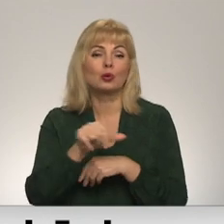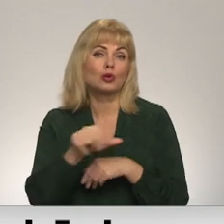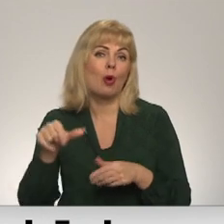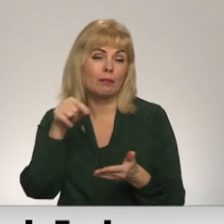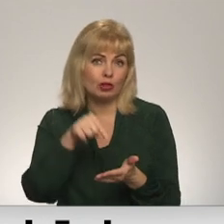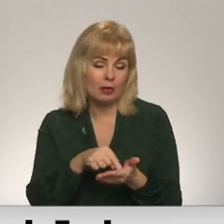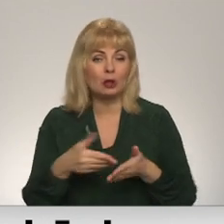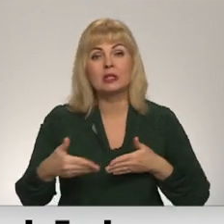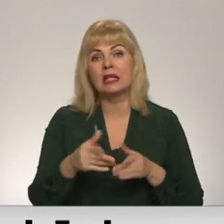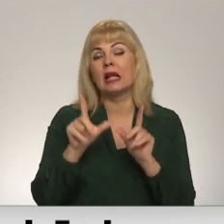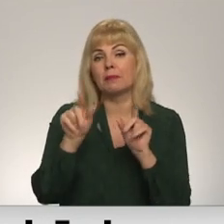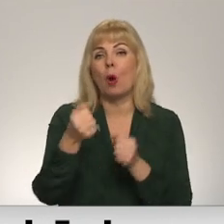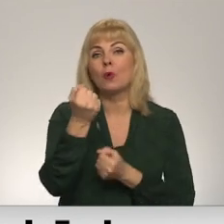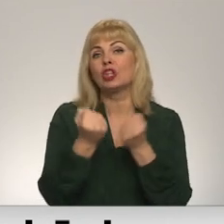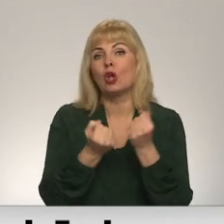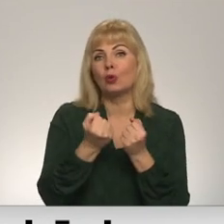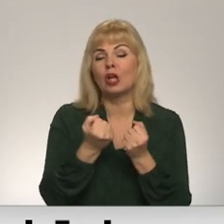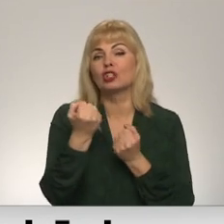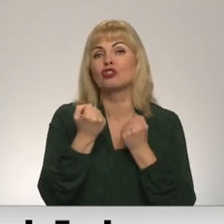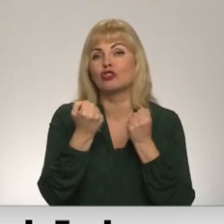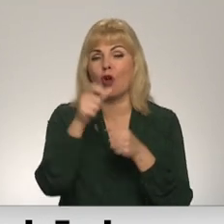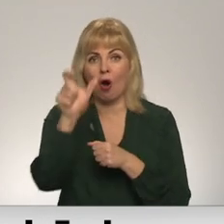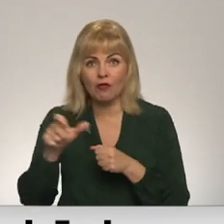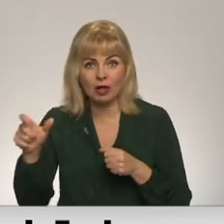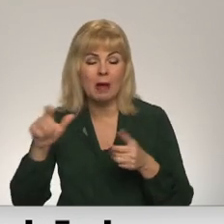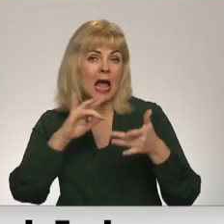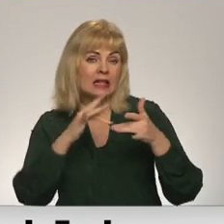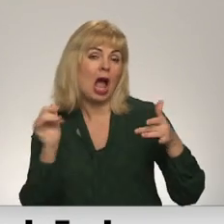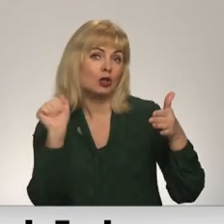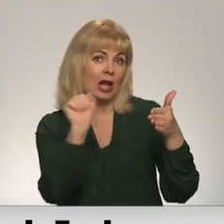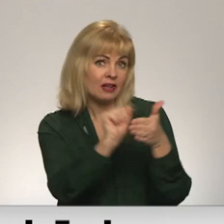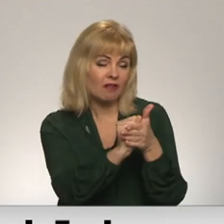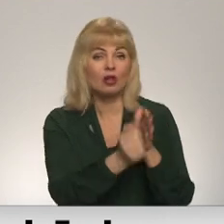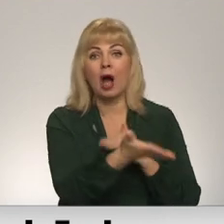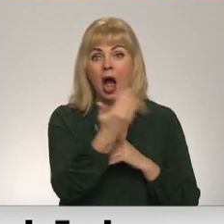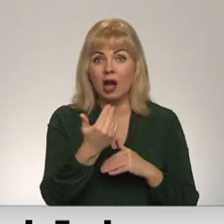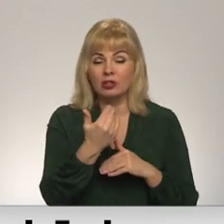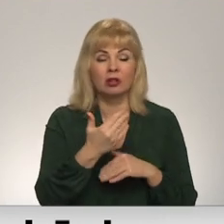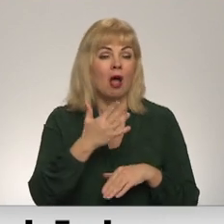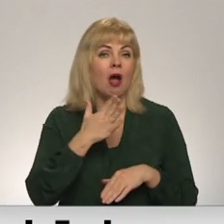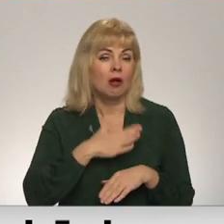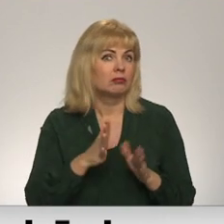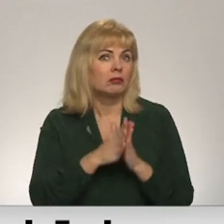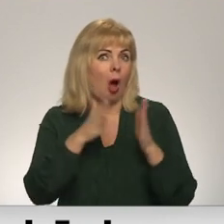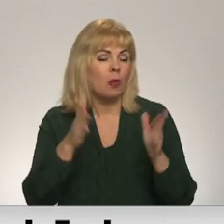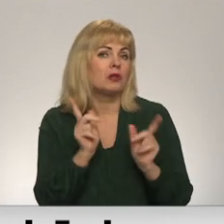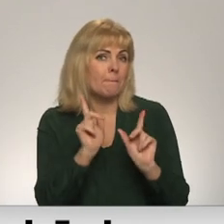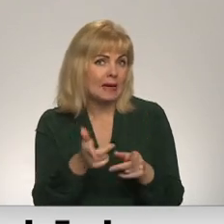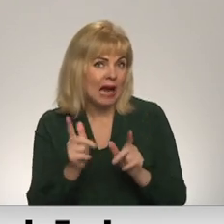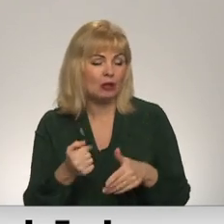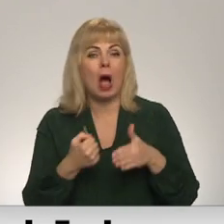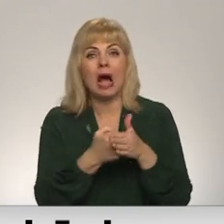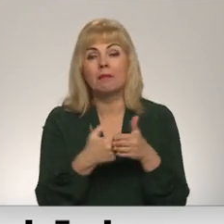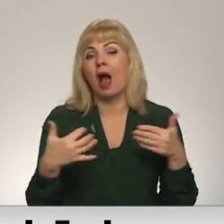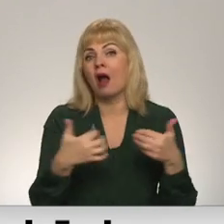Šodien ceļā devušies 20 šoferi, un atsaucība pēc sociālajos tīklos ievietota aicinājuma esot negaidīti liela. Lai atbalstītu kara